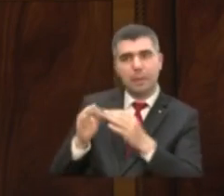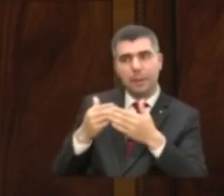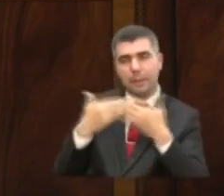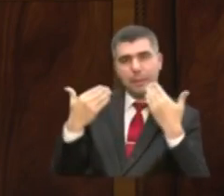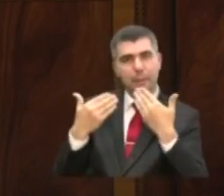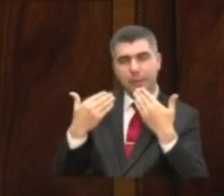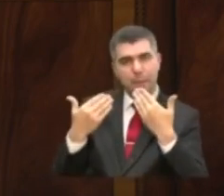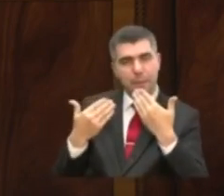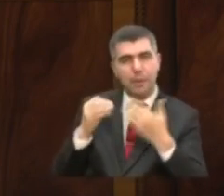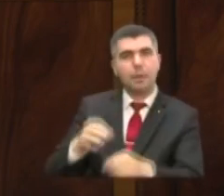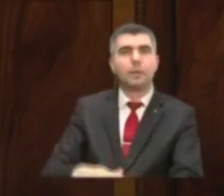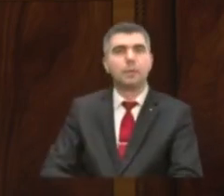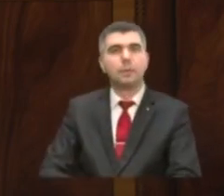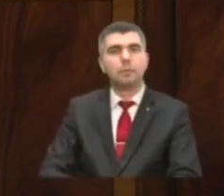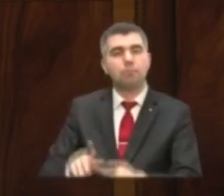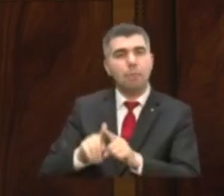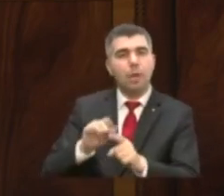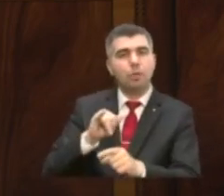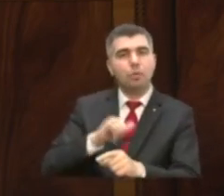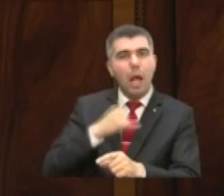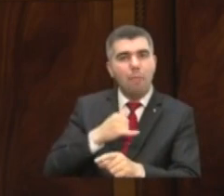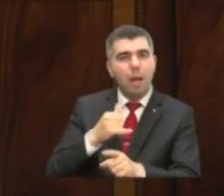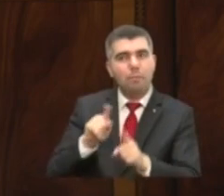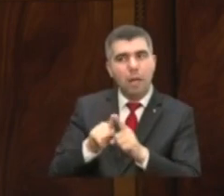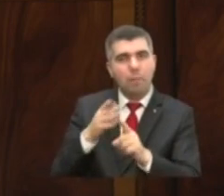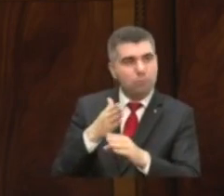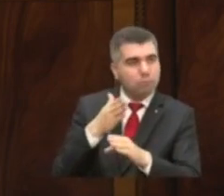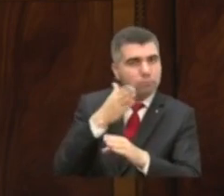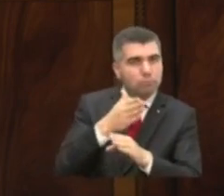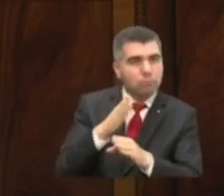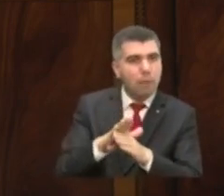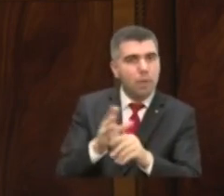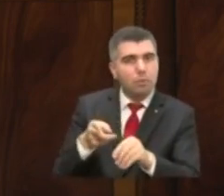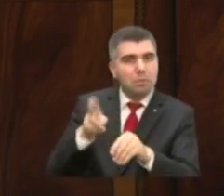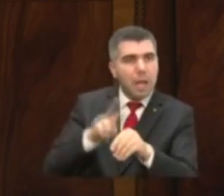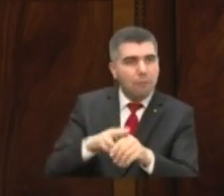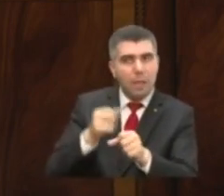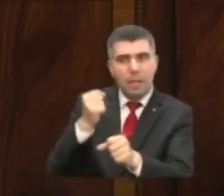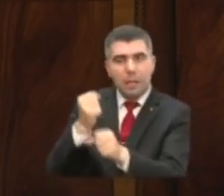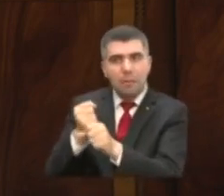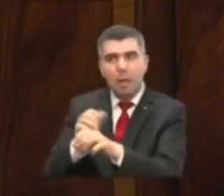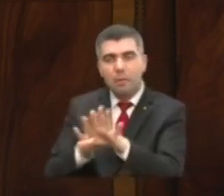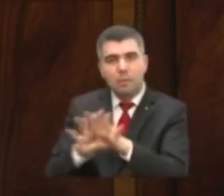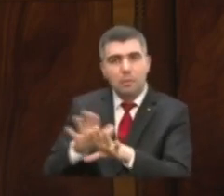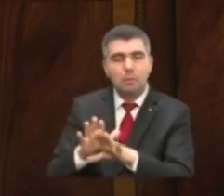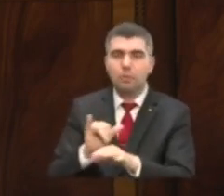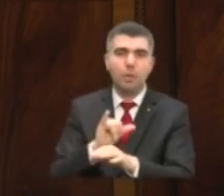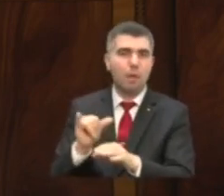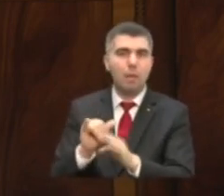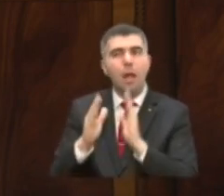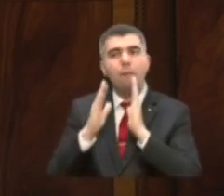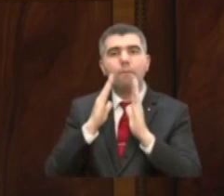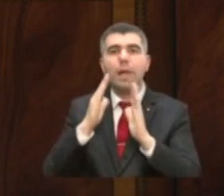والجهوي والوطني. فالشباب ليس له متنفس ديمقراطي حقيقي إلا مواقع التواصل